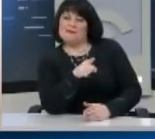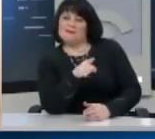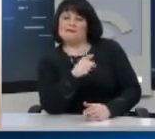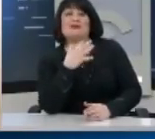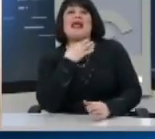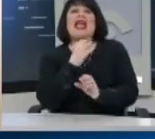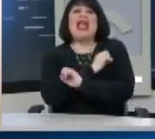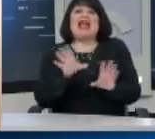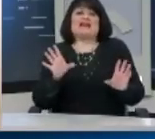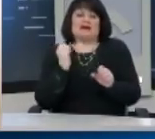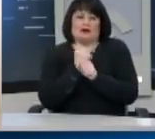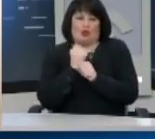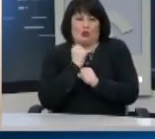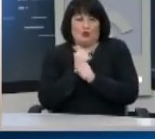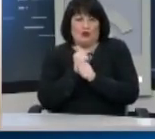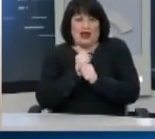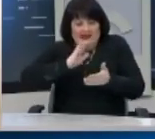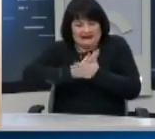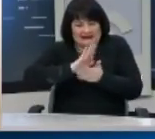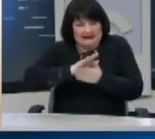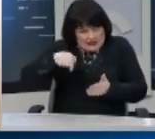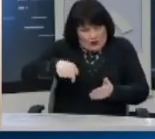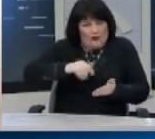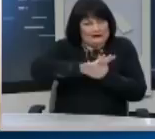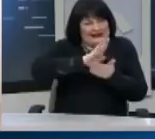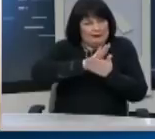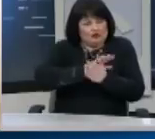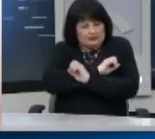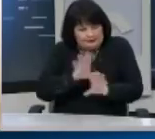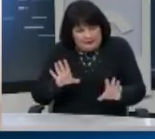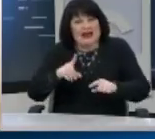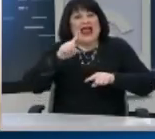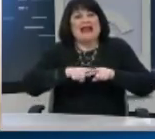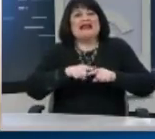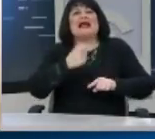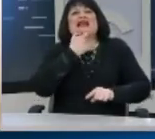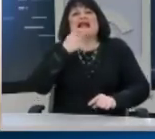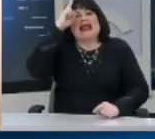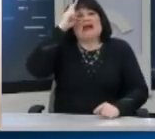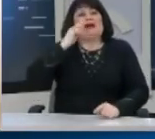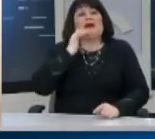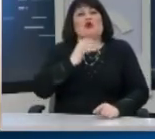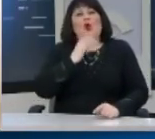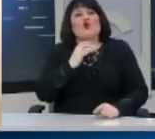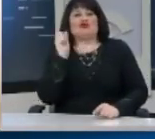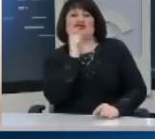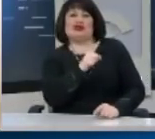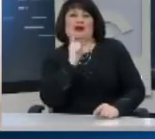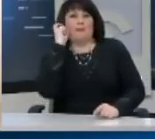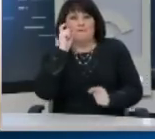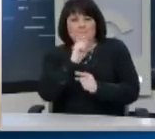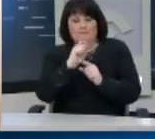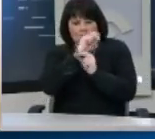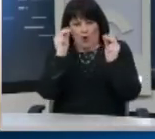έκτακτη δουλειά που έγινε μέσα στο τυπογραφείο της βουλής στα ελληνικά αγγλικά γερμανικά το